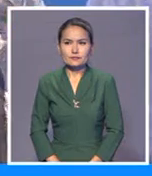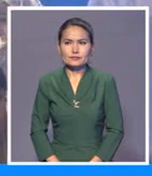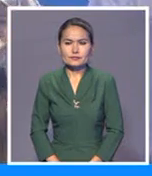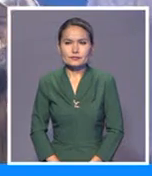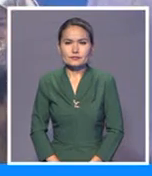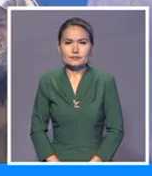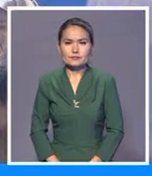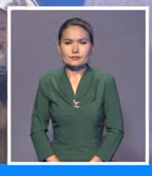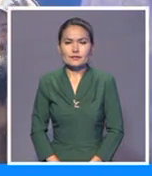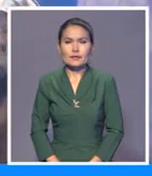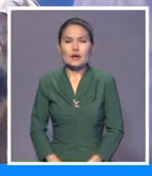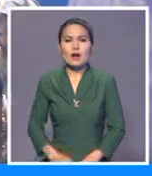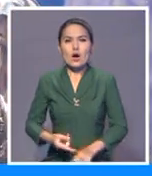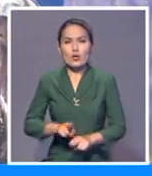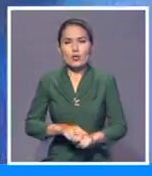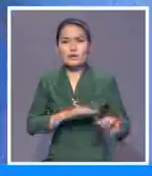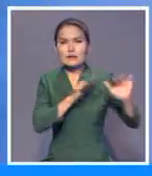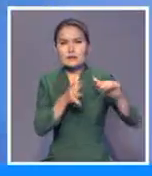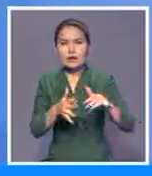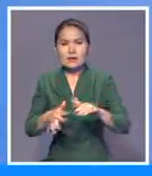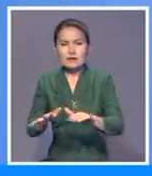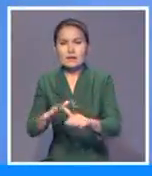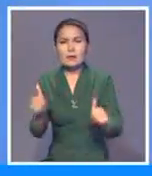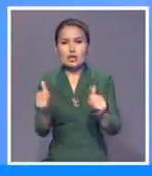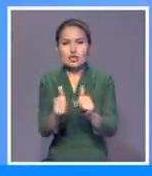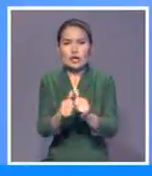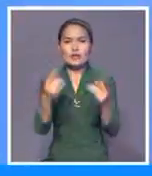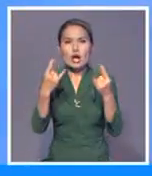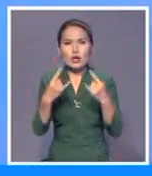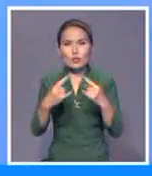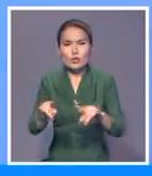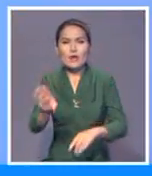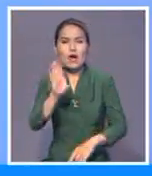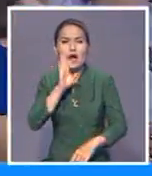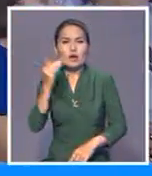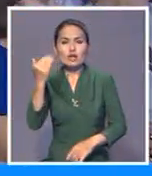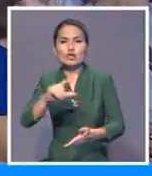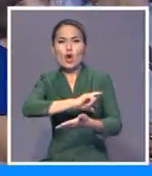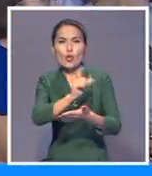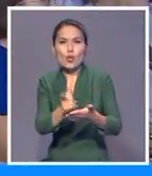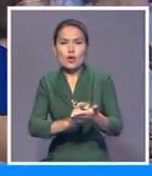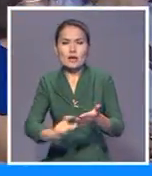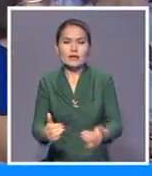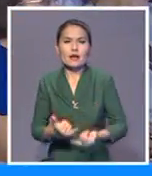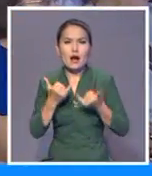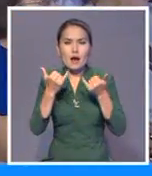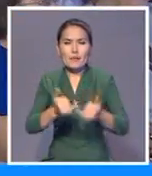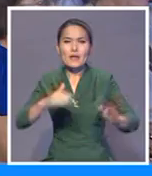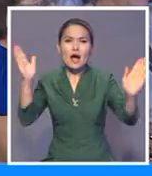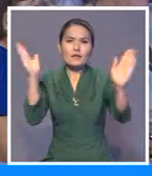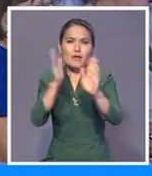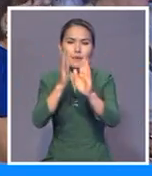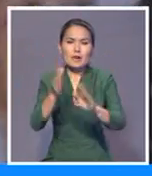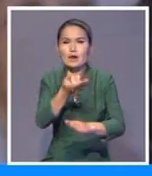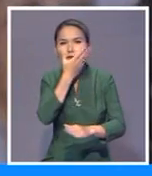Теңіздер де шөлдейді. Қарт Каспийдің жағасында туған ақын қыз шығармашылық кешінің шымылдығын осы өлең жолдарымен ашты. Табиғаттың тілімен